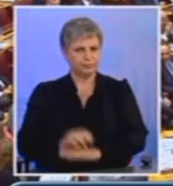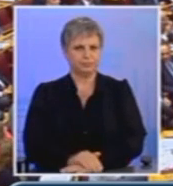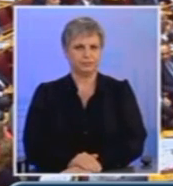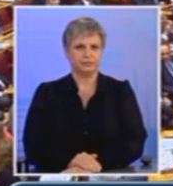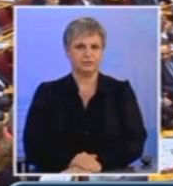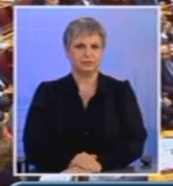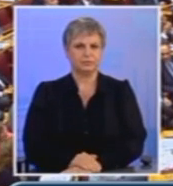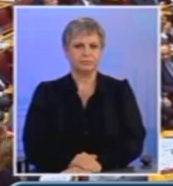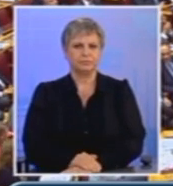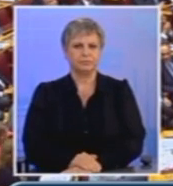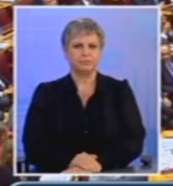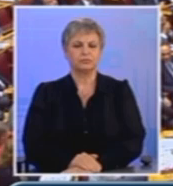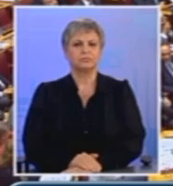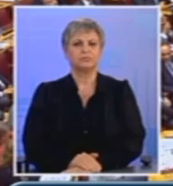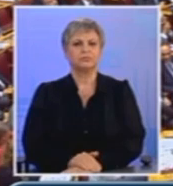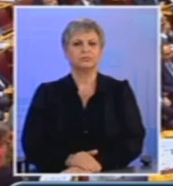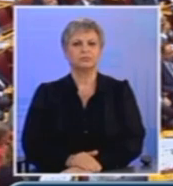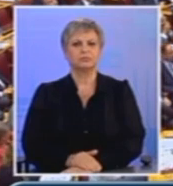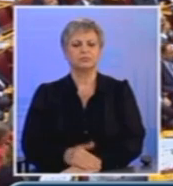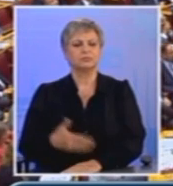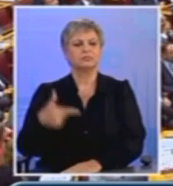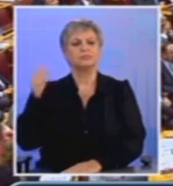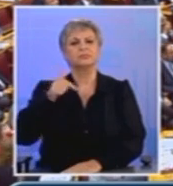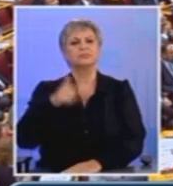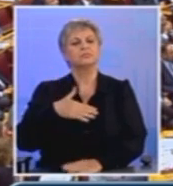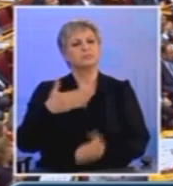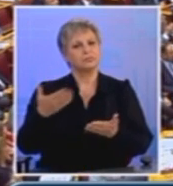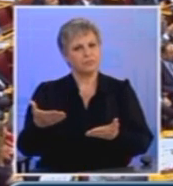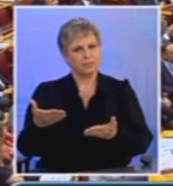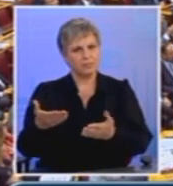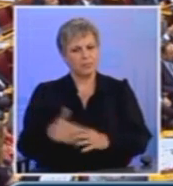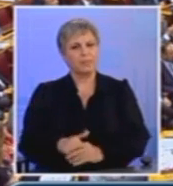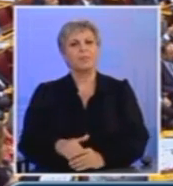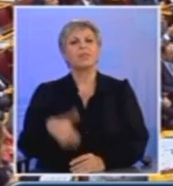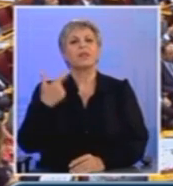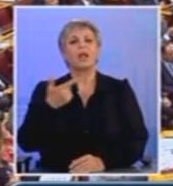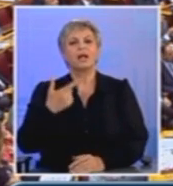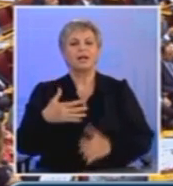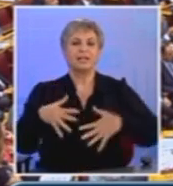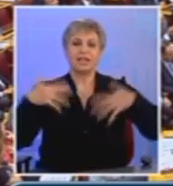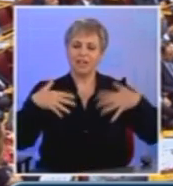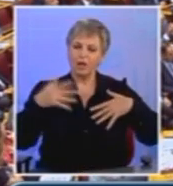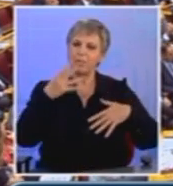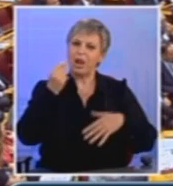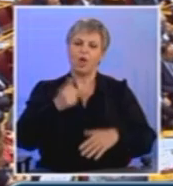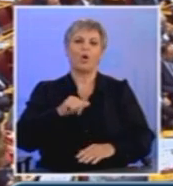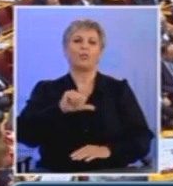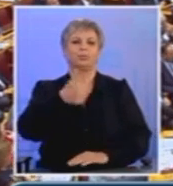το λόγο έχει ο κύριος πρωθυπουργός ο κύριος αλέ ρ ιδιαίτερα που θέλετε πρώτα να με ακούσετε και μετά να